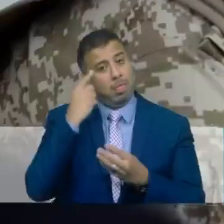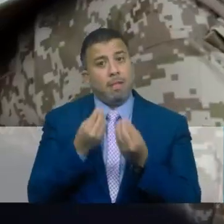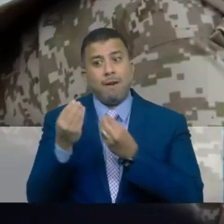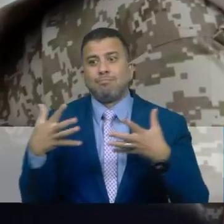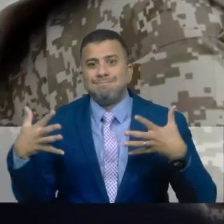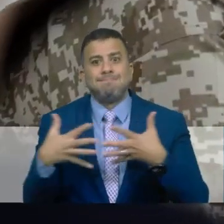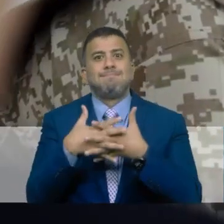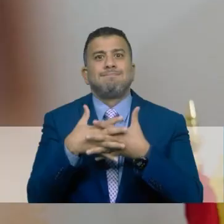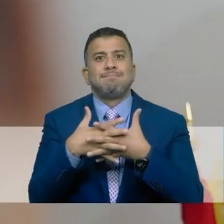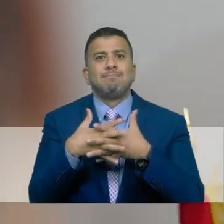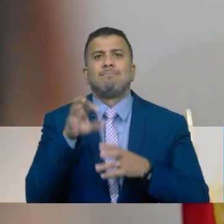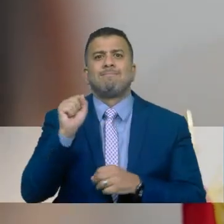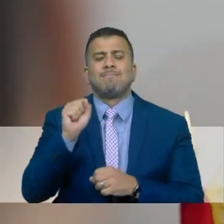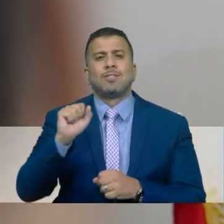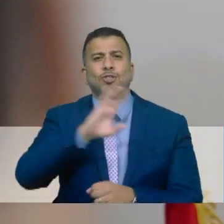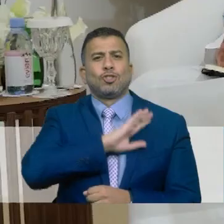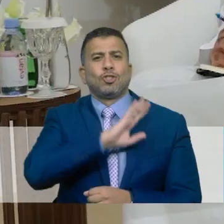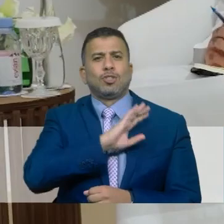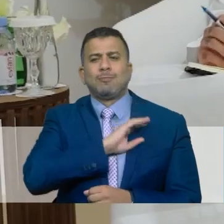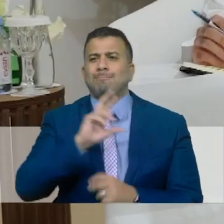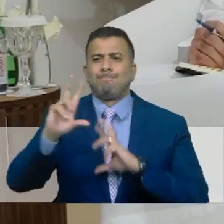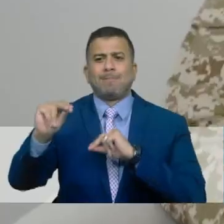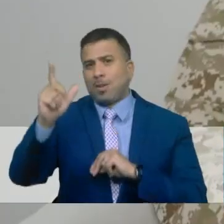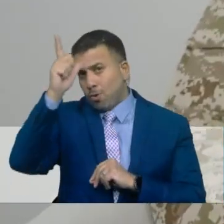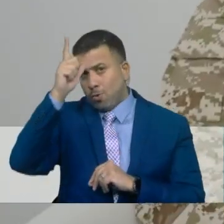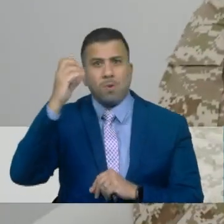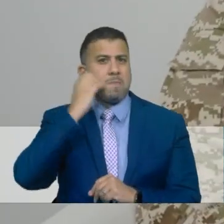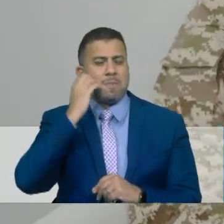التفهم والانسجام في تنفيذ العمليات العسكريه المشتركه